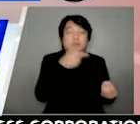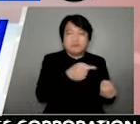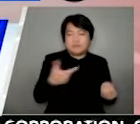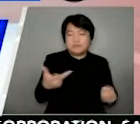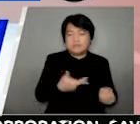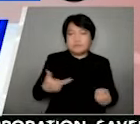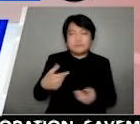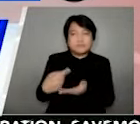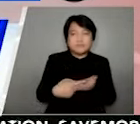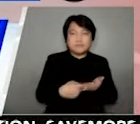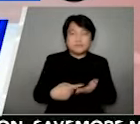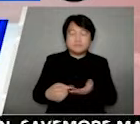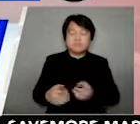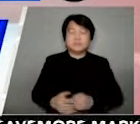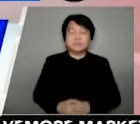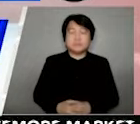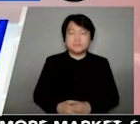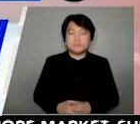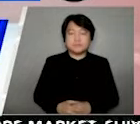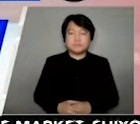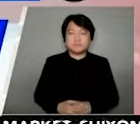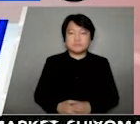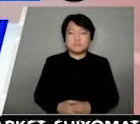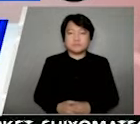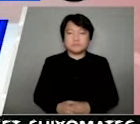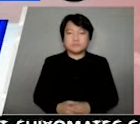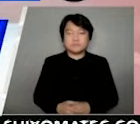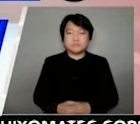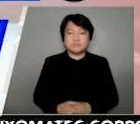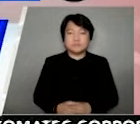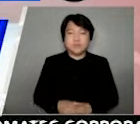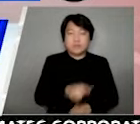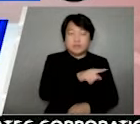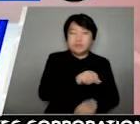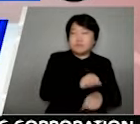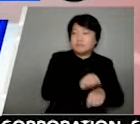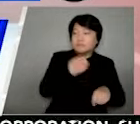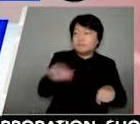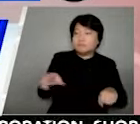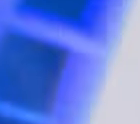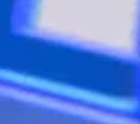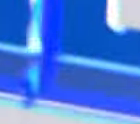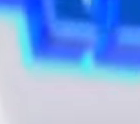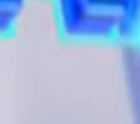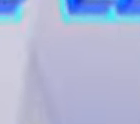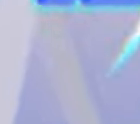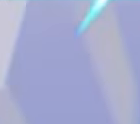message kay Senator Alan at he declined the invitation.